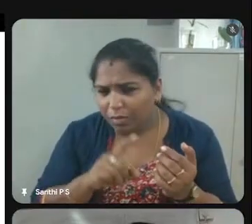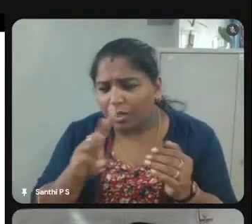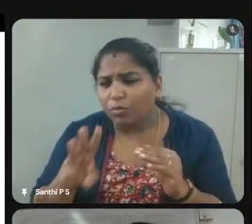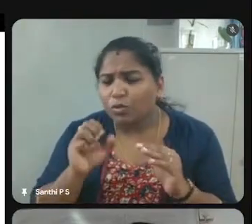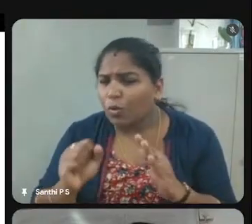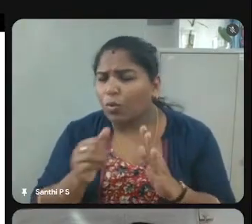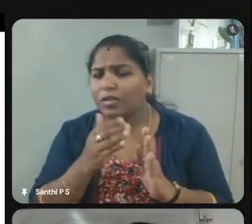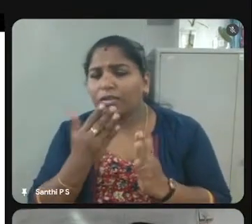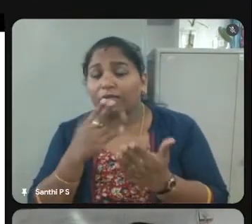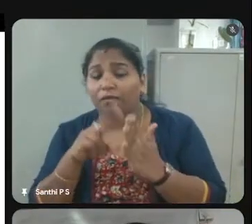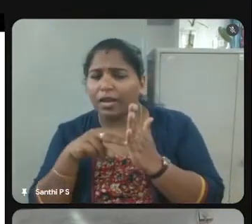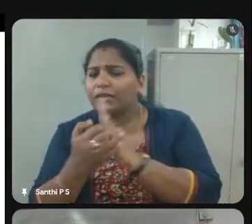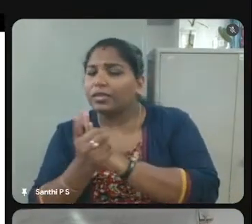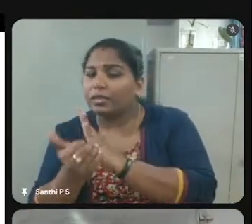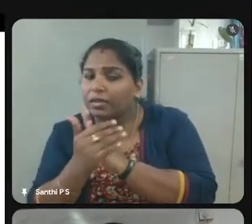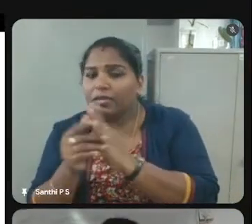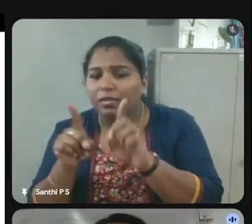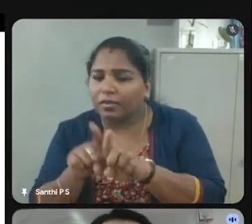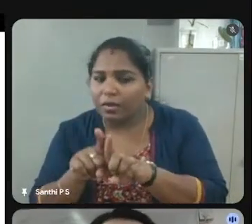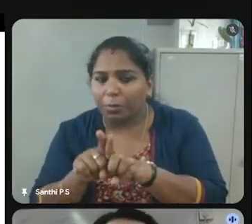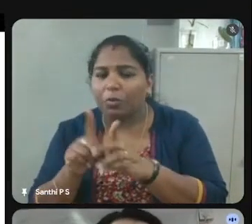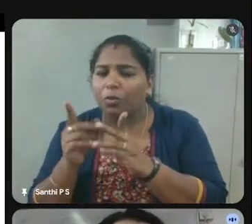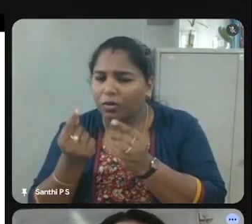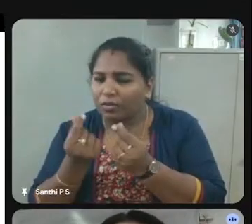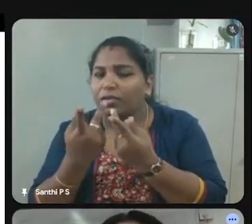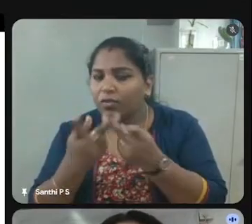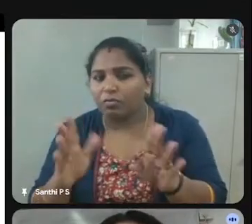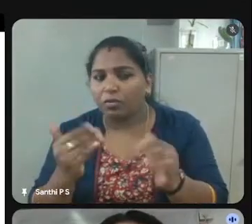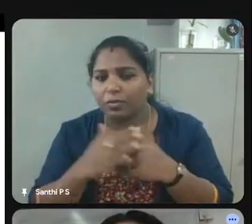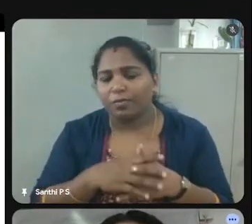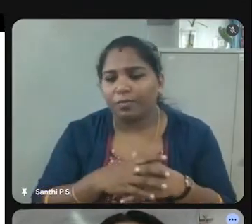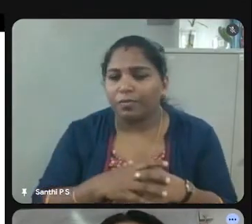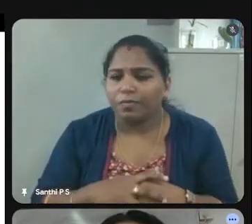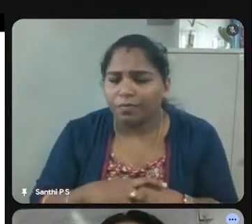ചെയ്യാനൊരു ബുദ്ധിമുട്ട് കാണും അമ്മ. ഓക്കെ ഓക്കെ ഓക്കെ,